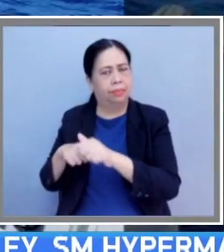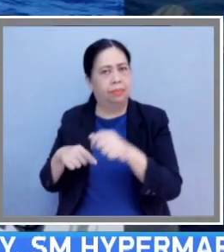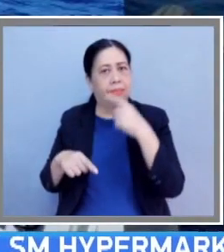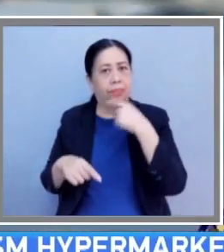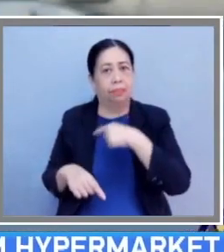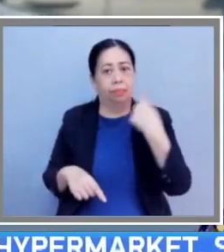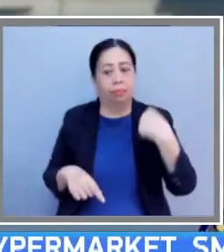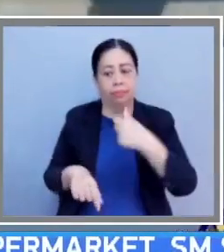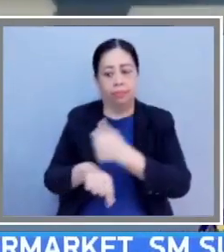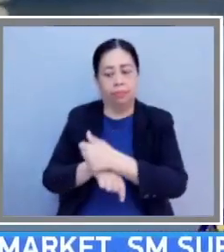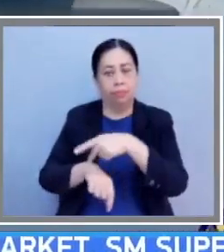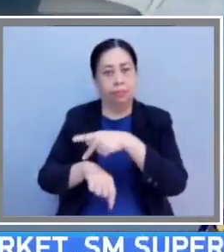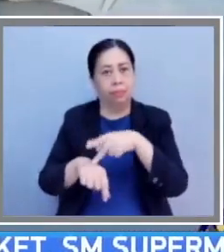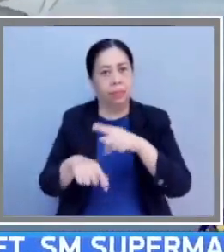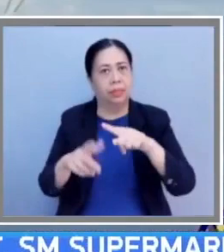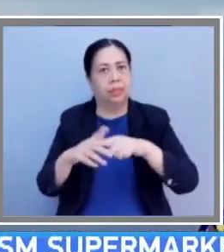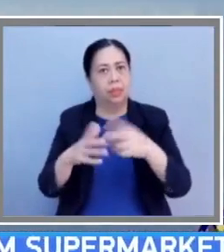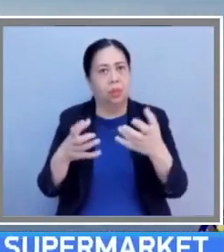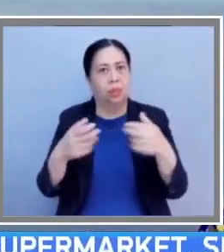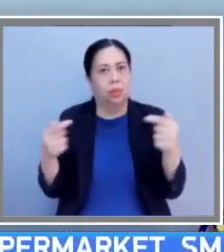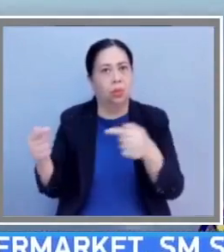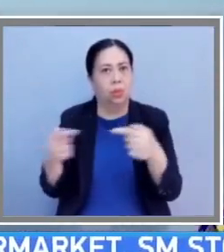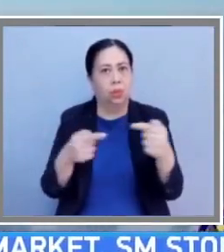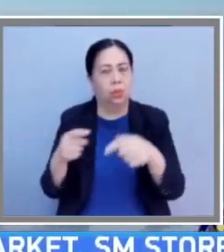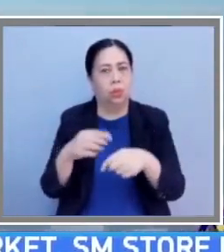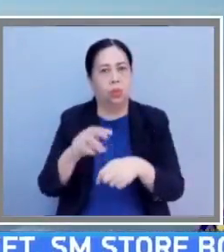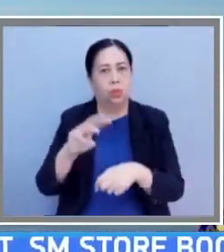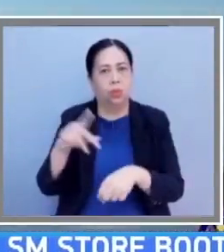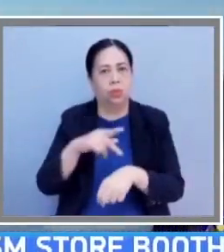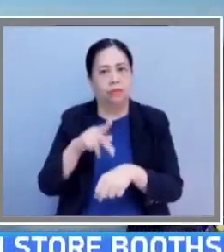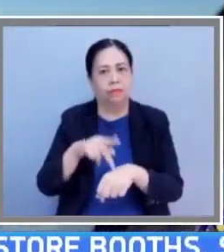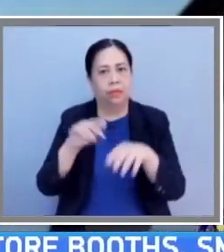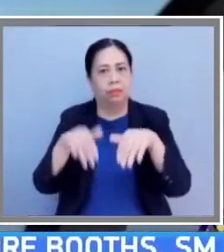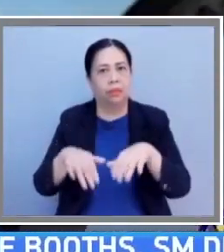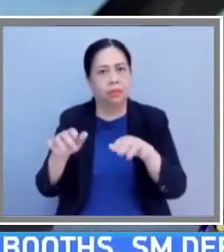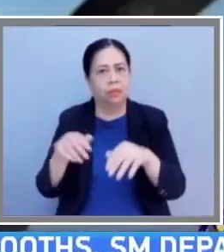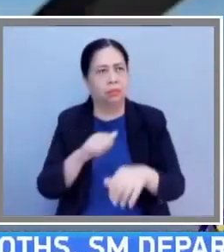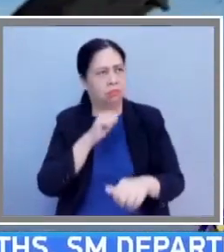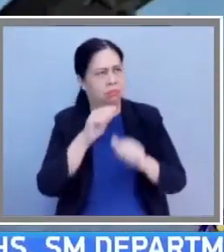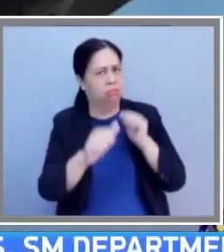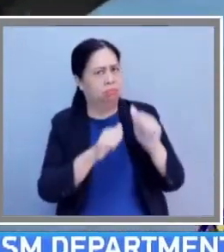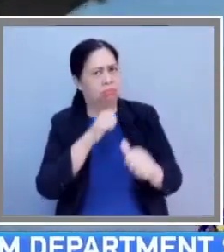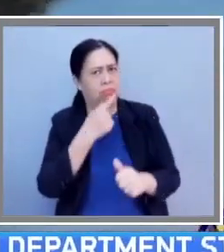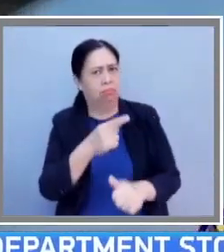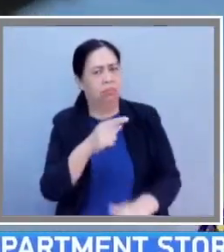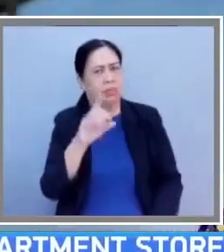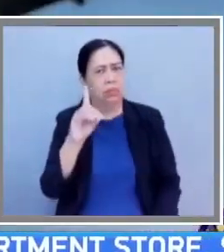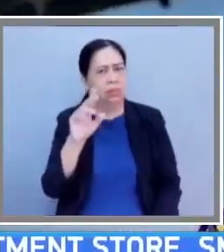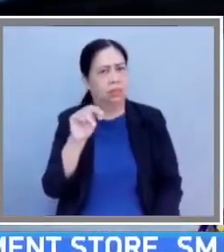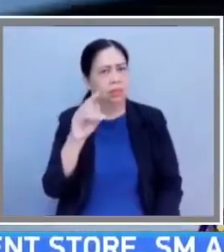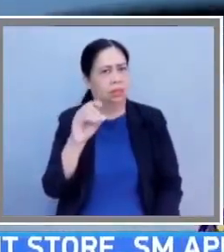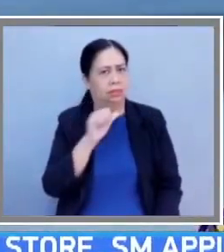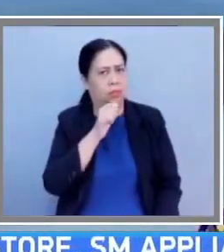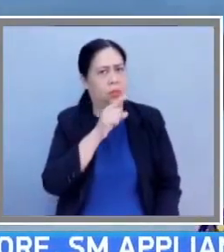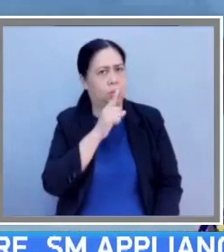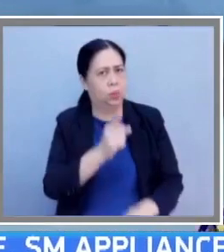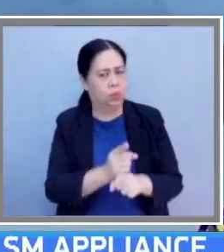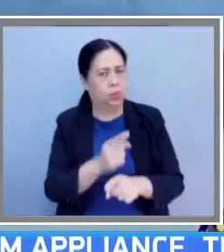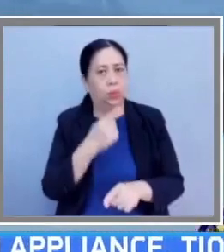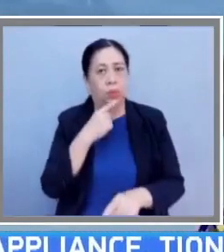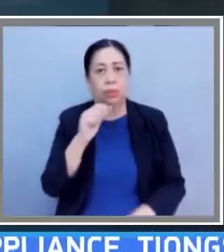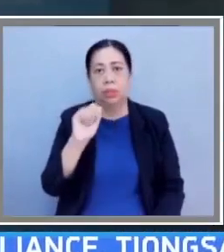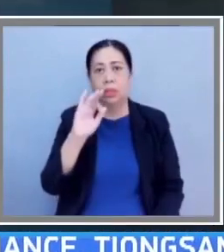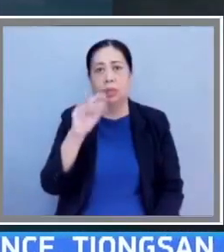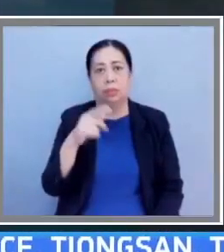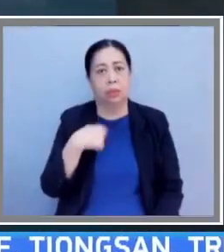Pilipinas na nagsisimula ng gulo sa West Philippine Sea. Marin namang itinanggihan ng Department of National Defense. Gayad pa ng AFP, sumusunod